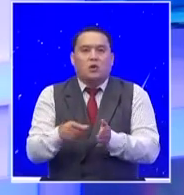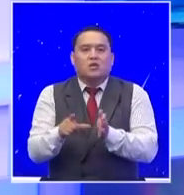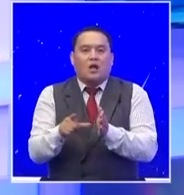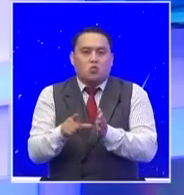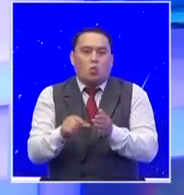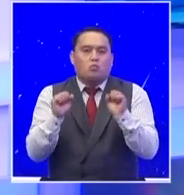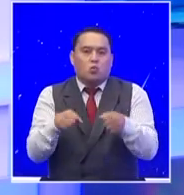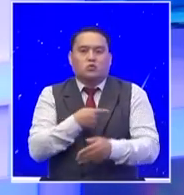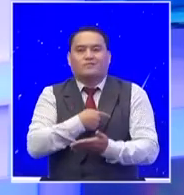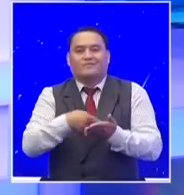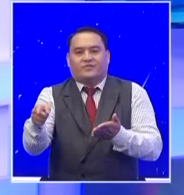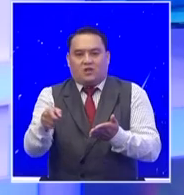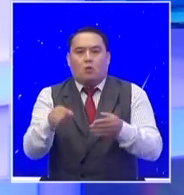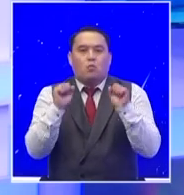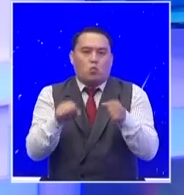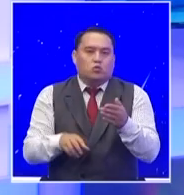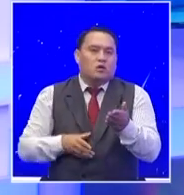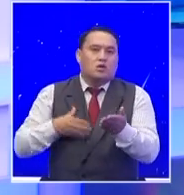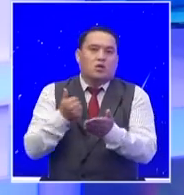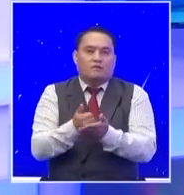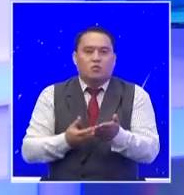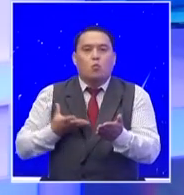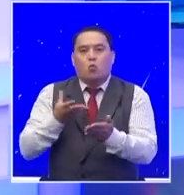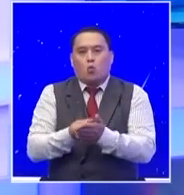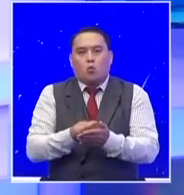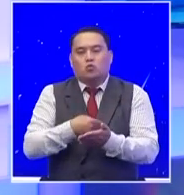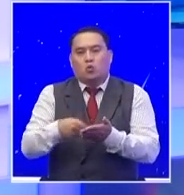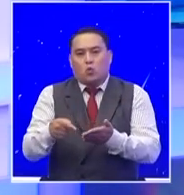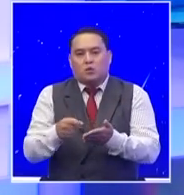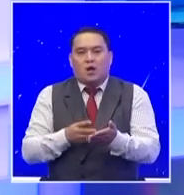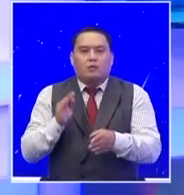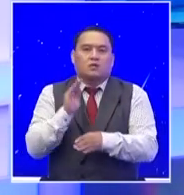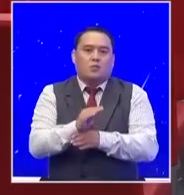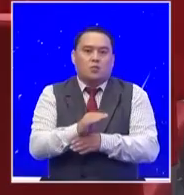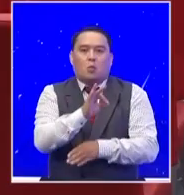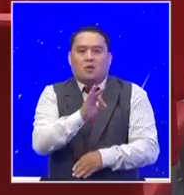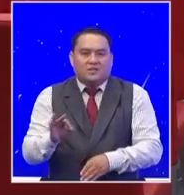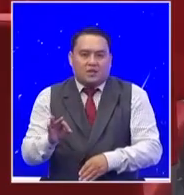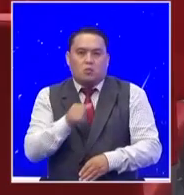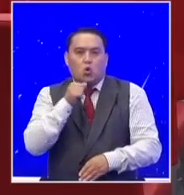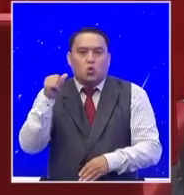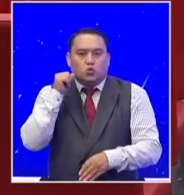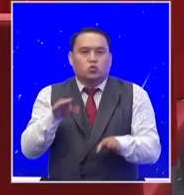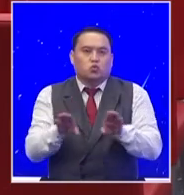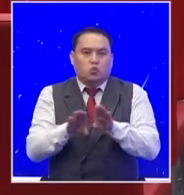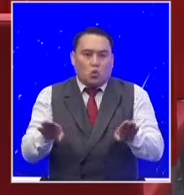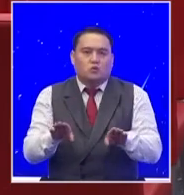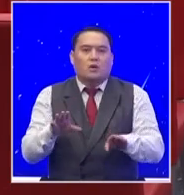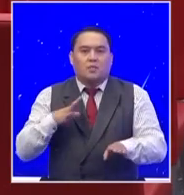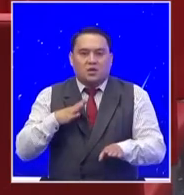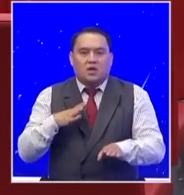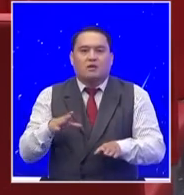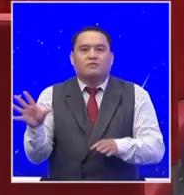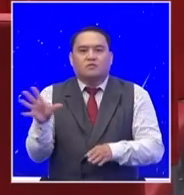рамках физические лица, погасившие основную сумму долга, смогут обнулить начисленные пени. В прошлом году под похожую амнистию потенциально